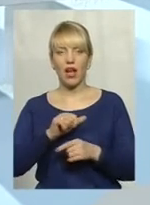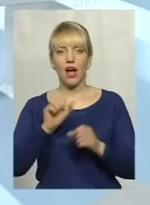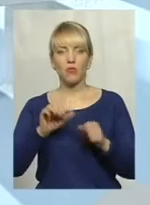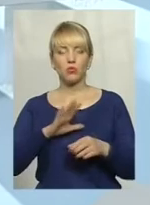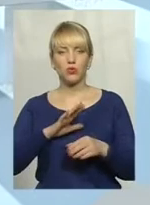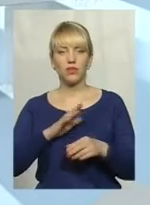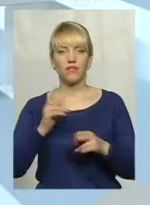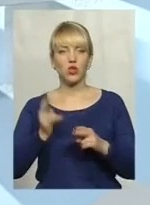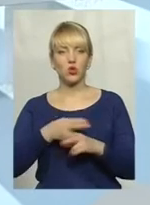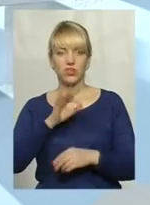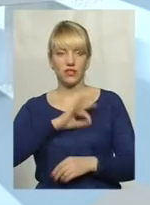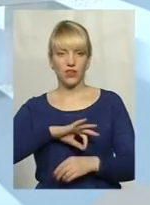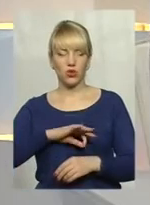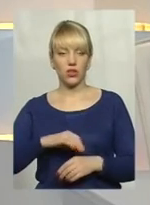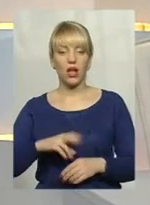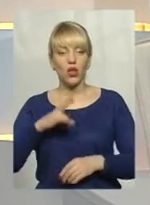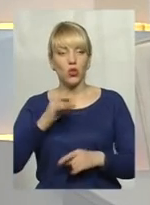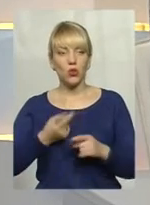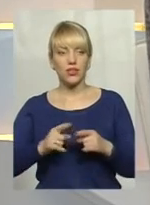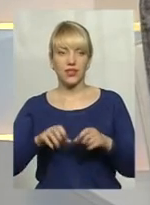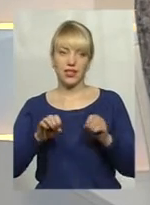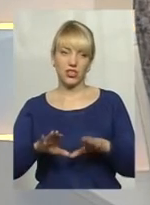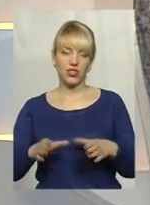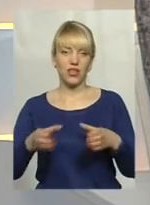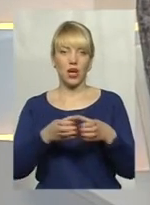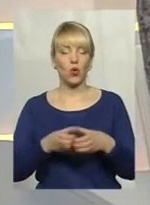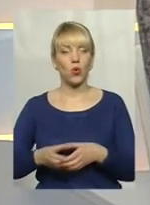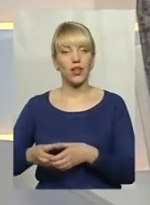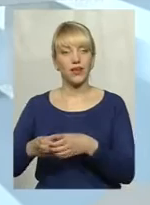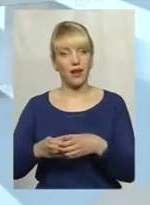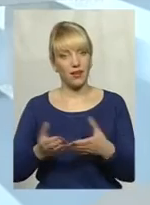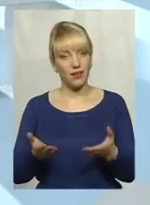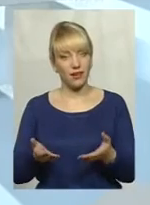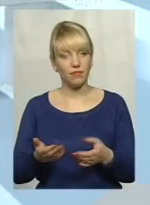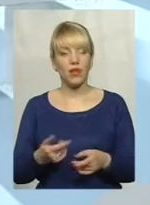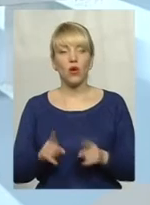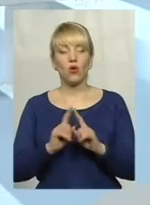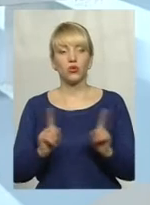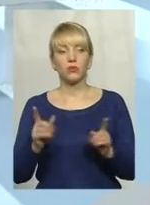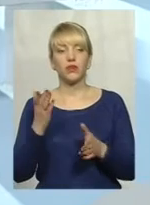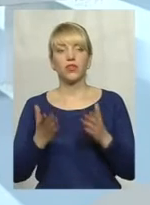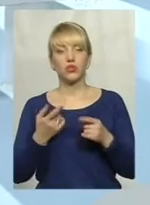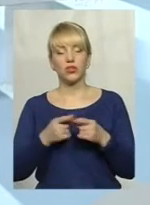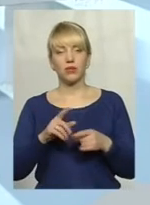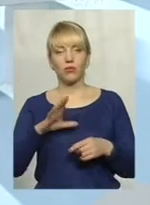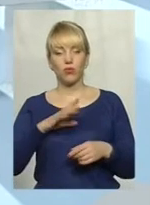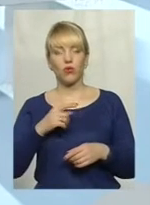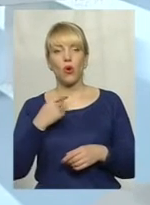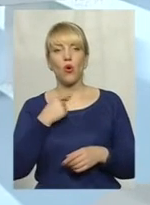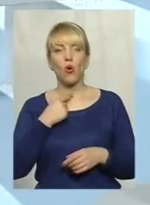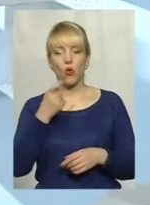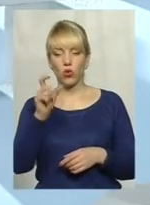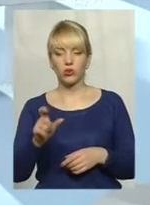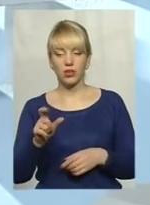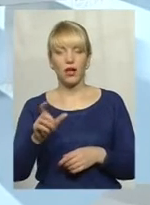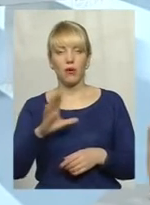бути. Особливо це стосується... Але ж це рішення колегіальне в кінцевому результаті. Особливо, якщо цей голос був вирішальним, тобто